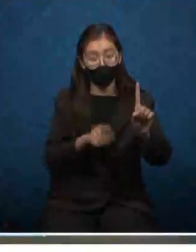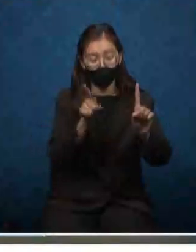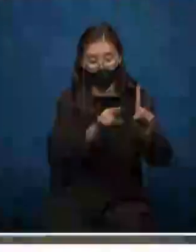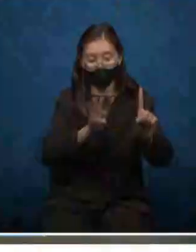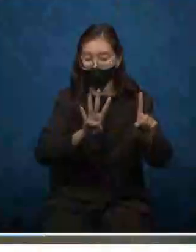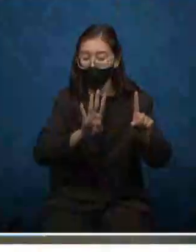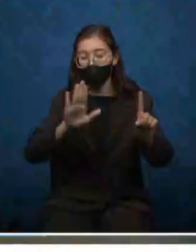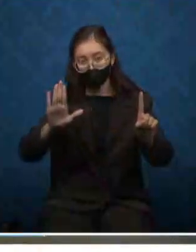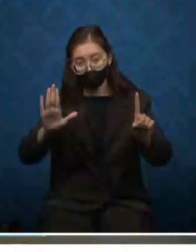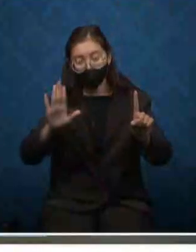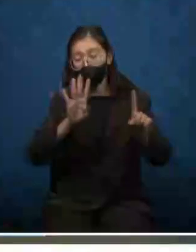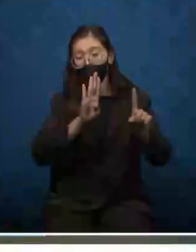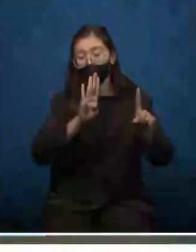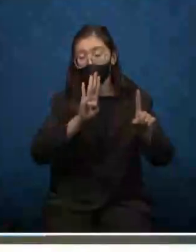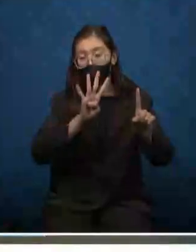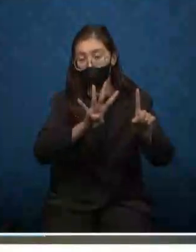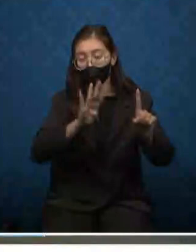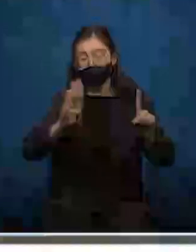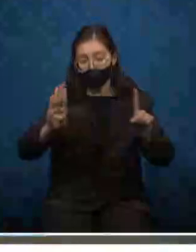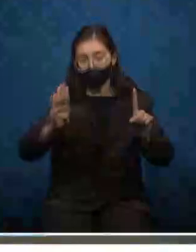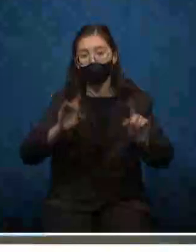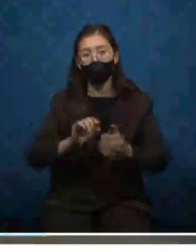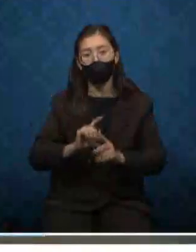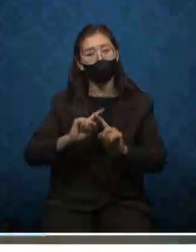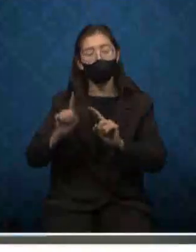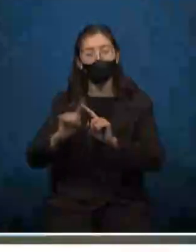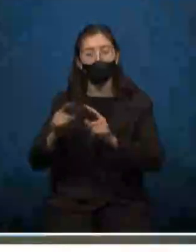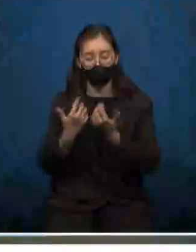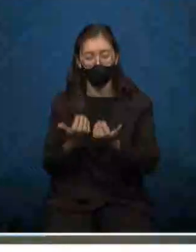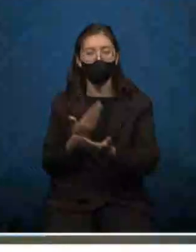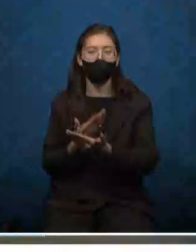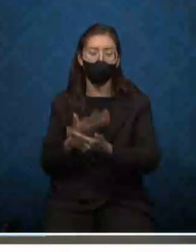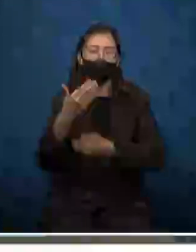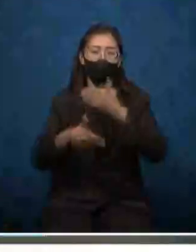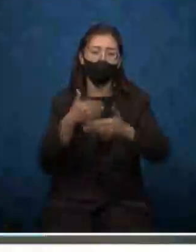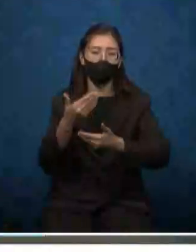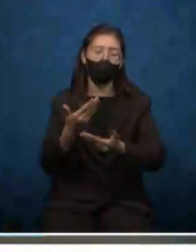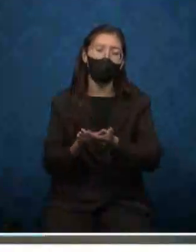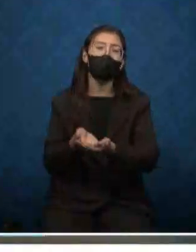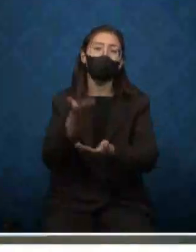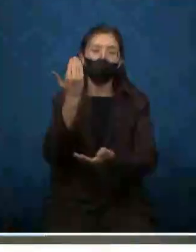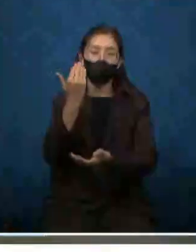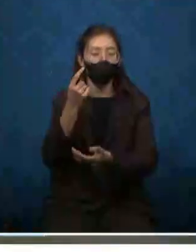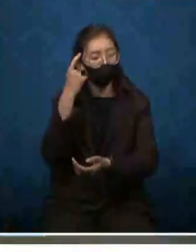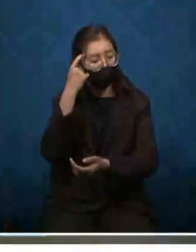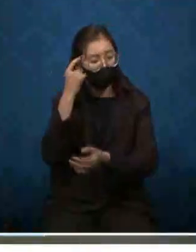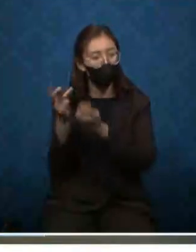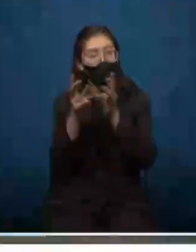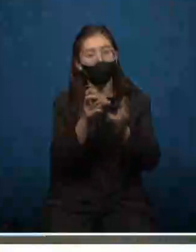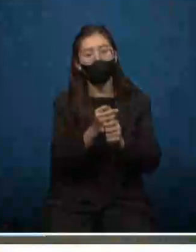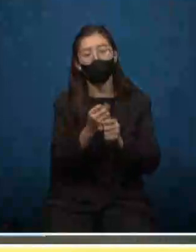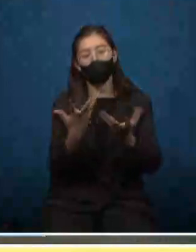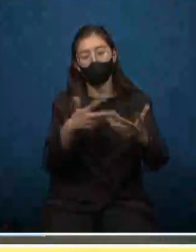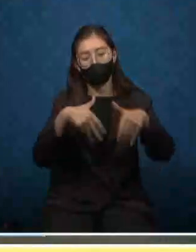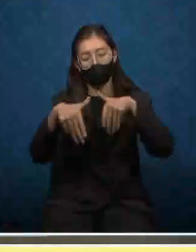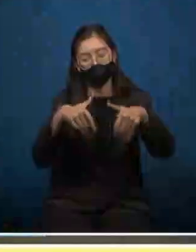Smart Grid ในระบบนคจะใช้แลงพลงงานทถูกนะครับว่าเป็เคองมือ แตว่จะใช้เลือก แพทฟอมยัไงและที่สำคัญ